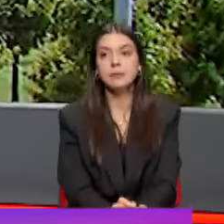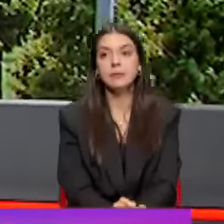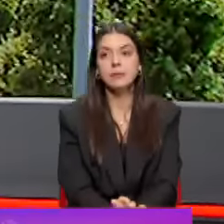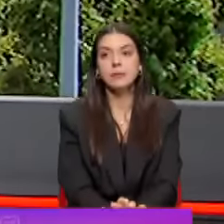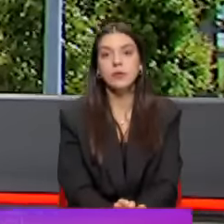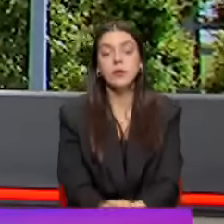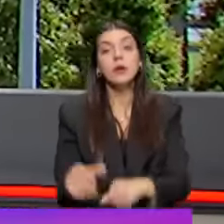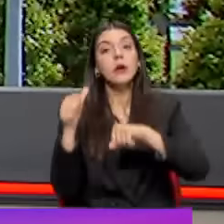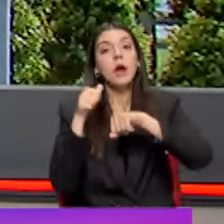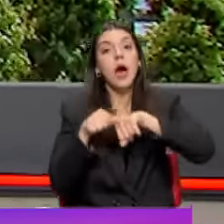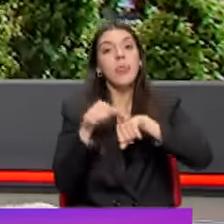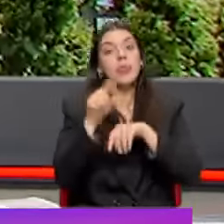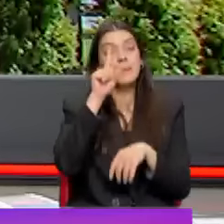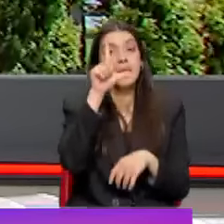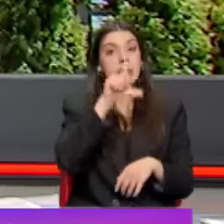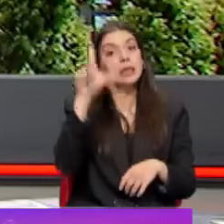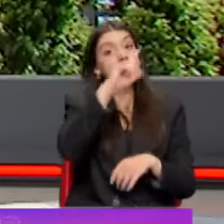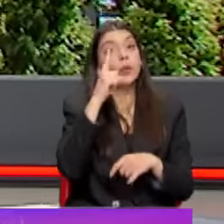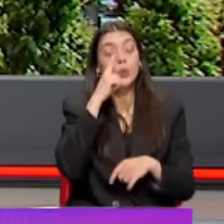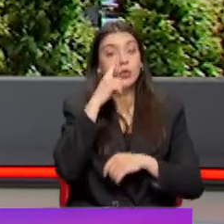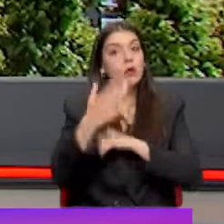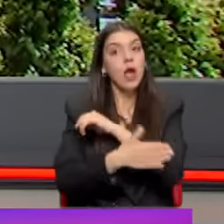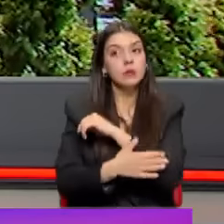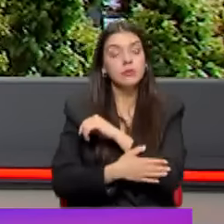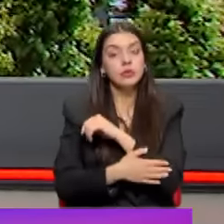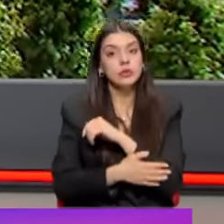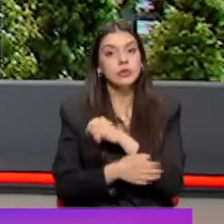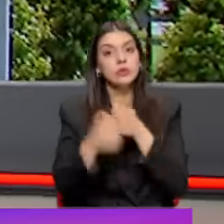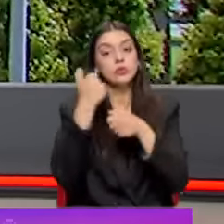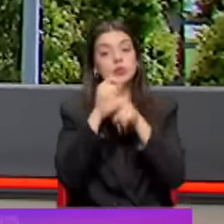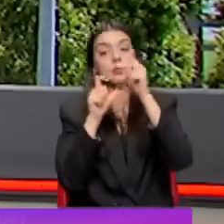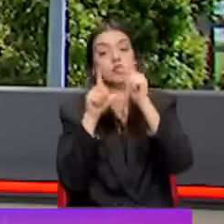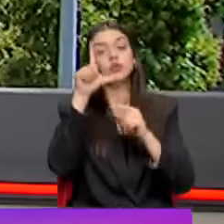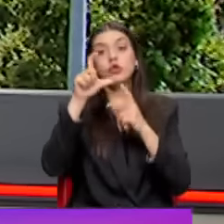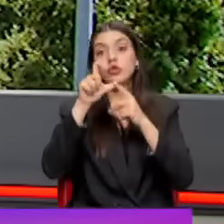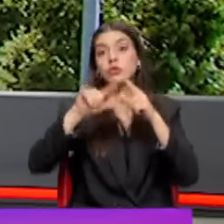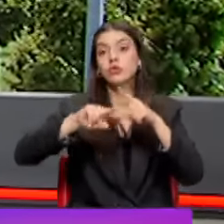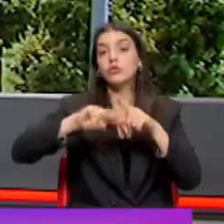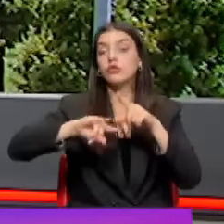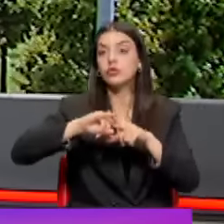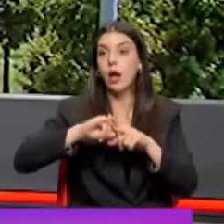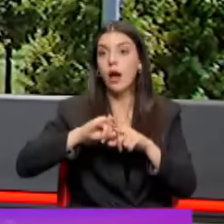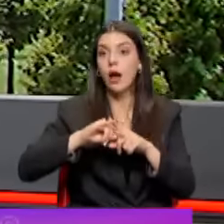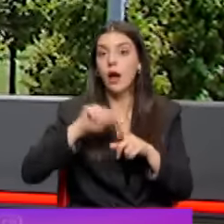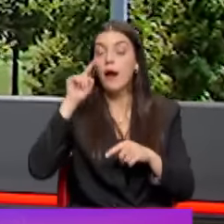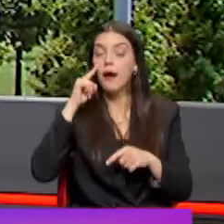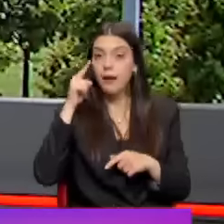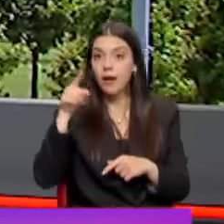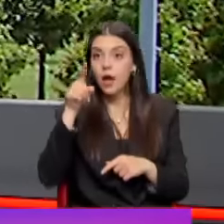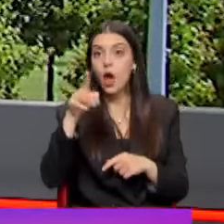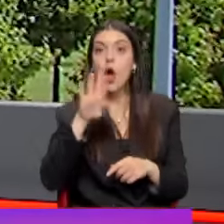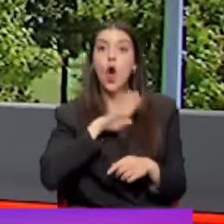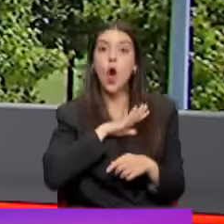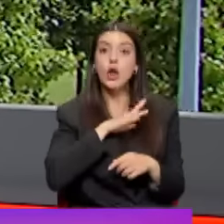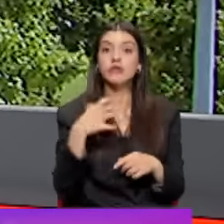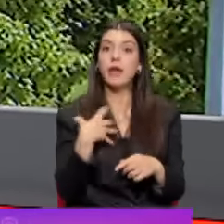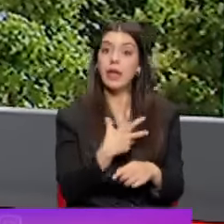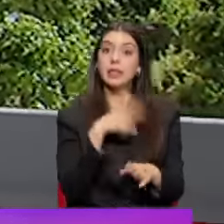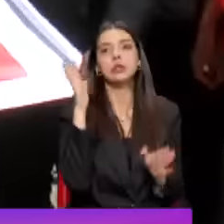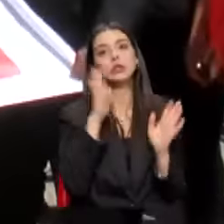Antalya'da bir lisede Müdür Yardımcısı Gülşah Tekin öğrenci velisi tarafından darp